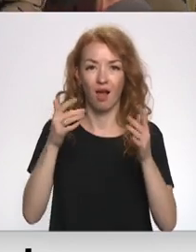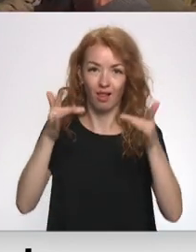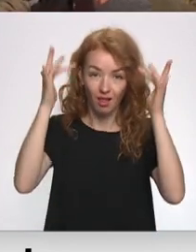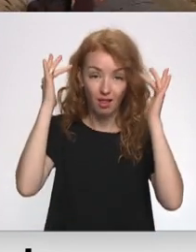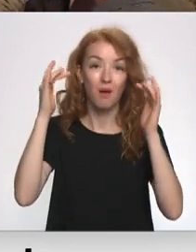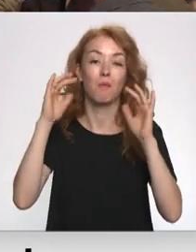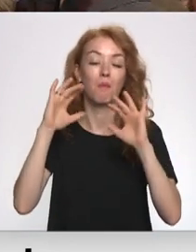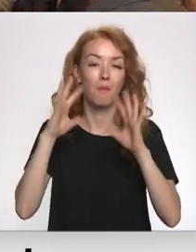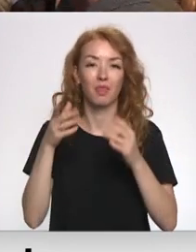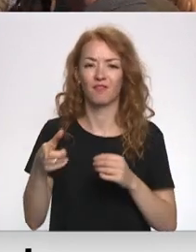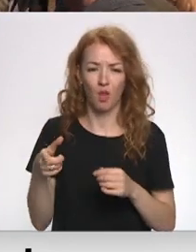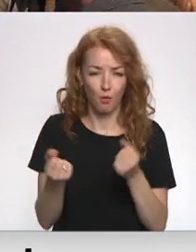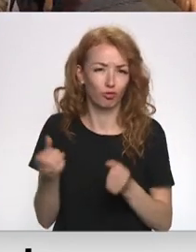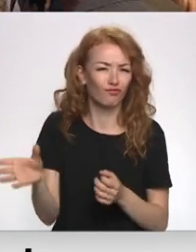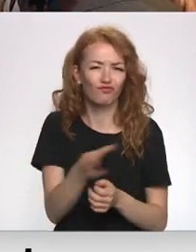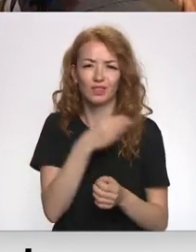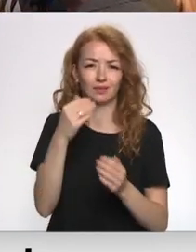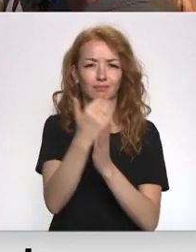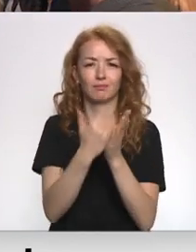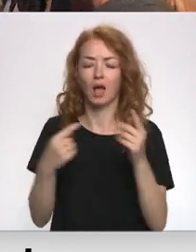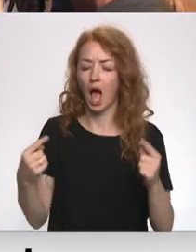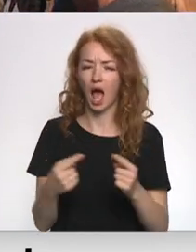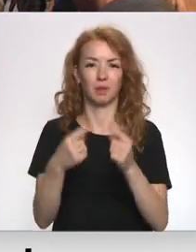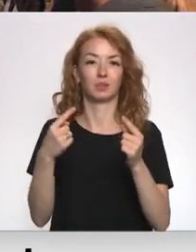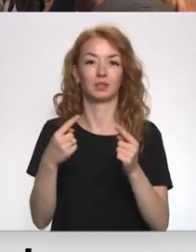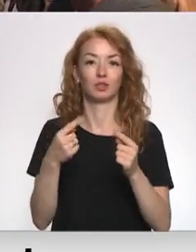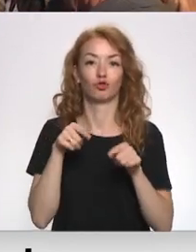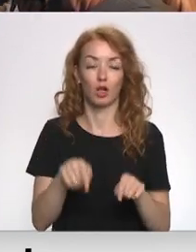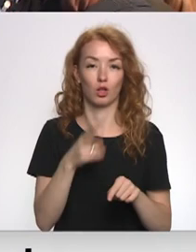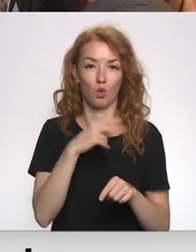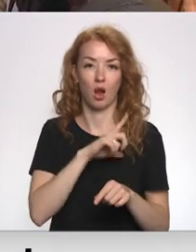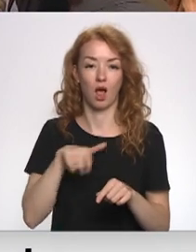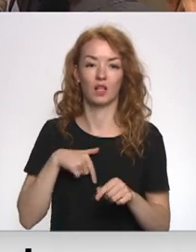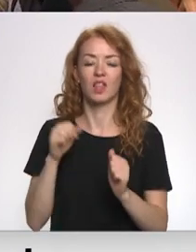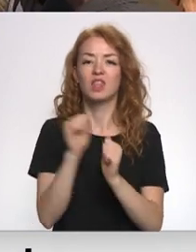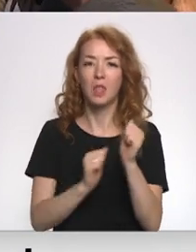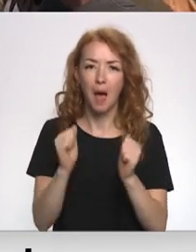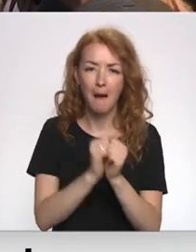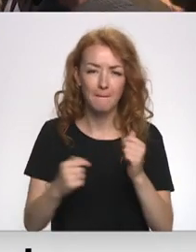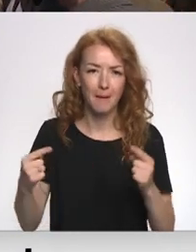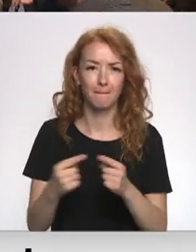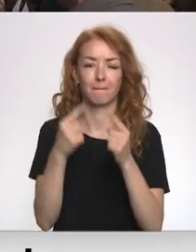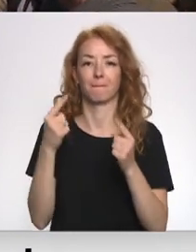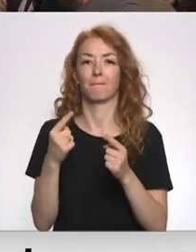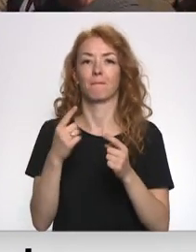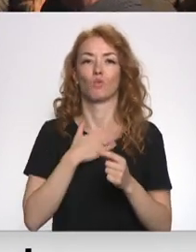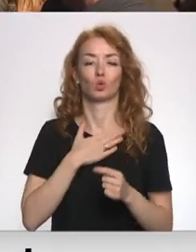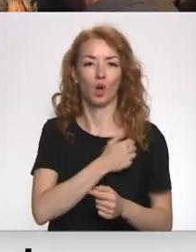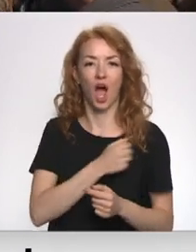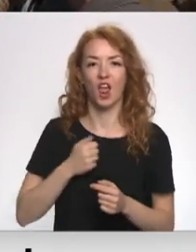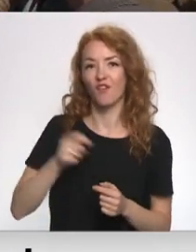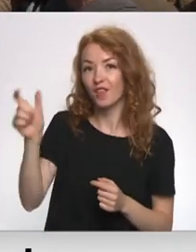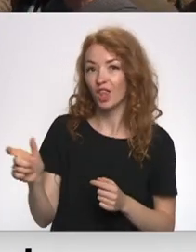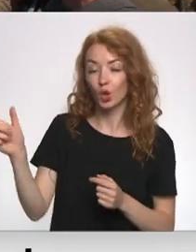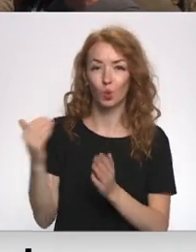Viņi pilnīgi atbilst tām prasībām, ko mēs esam izvirsījuši šeit no Latvijas dabas viedokļa, no mūsu karavīra